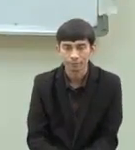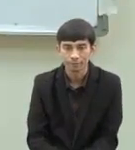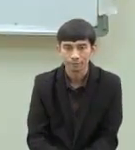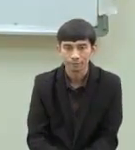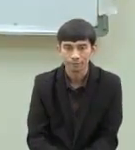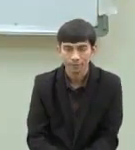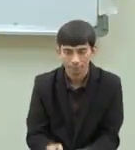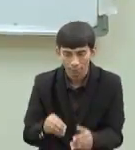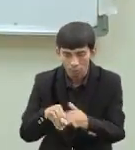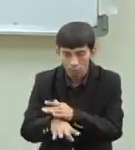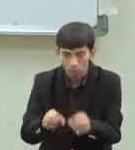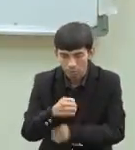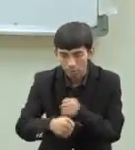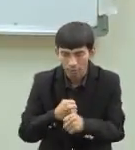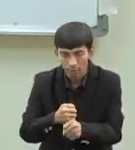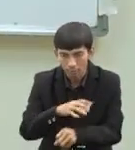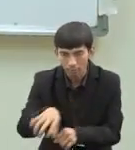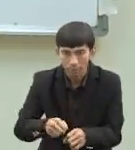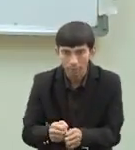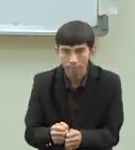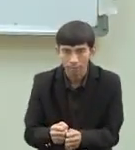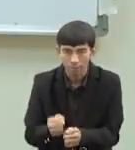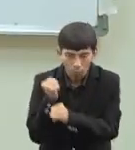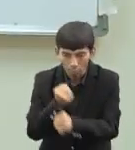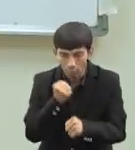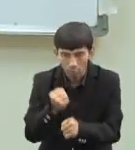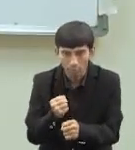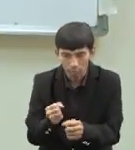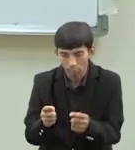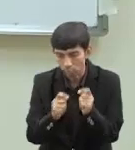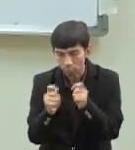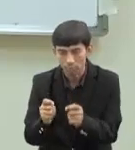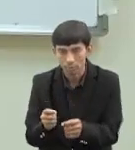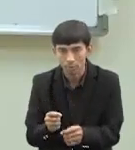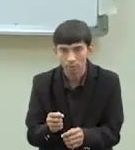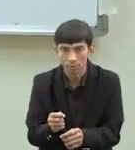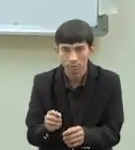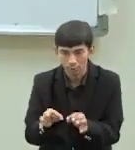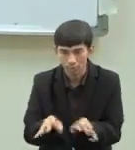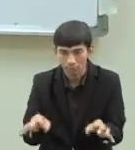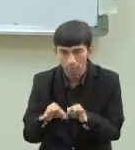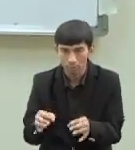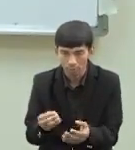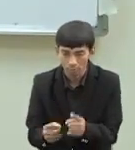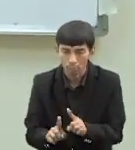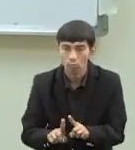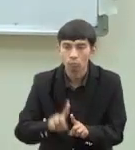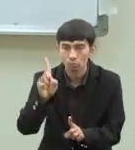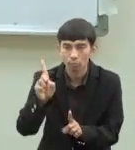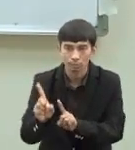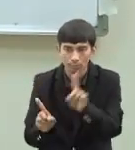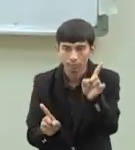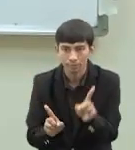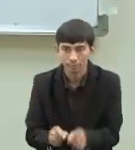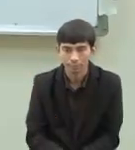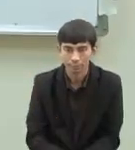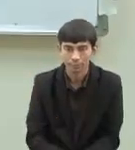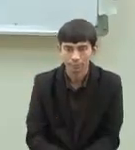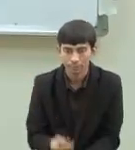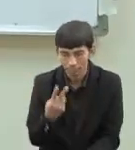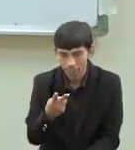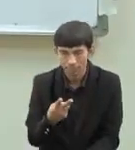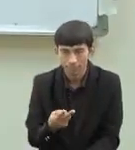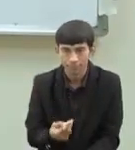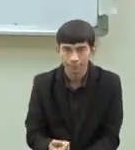ăn khné chà nếu bây giờ chẳng có mai rừng mơ còn biên bởi thị bọn ổng tốt rồi có bởi thị bọn niên lý này sầm khăn bằng cầm chơi nha mẹ nế chà